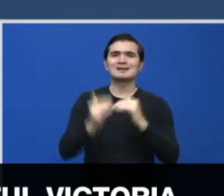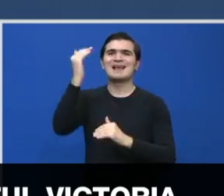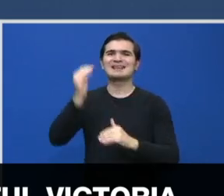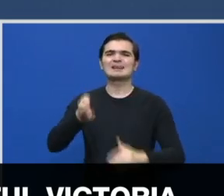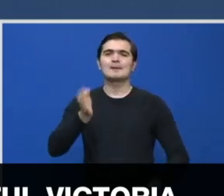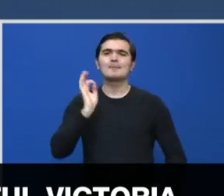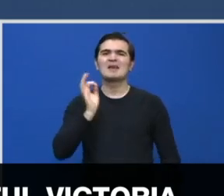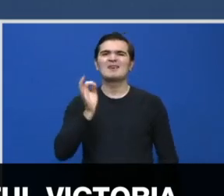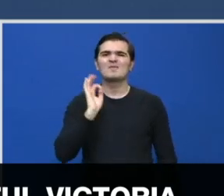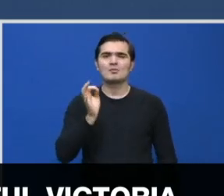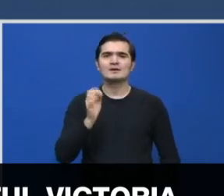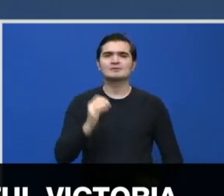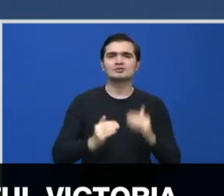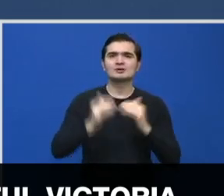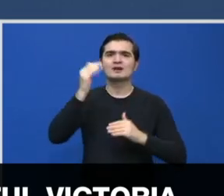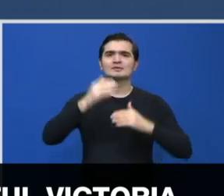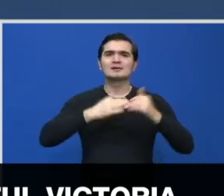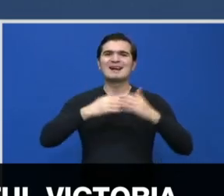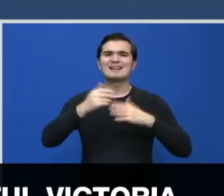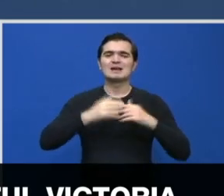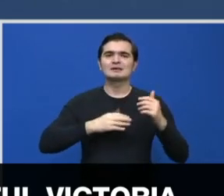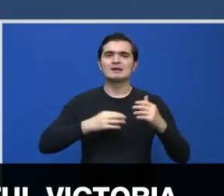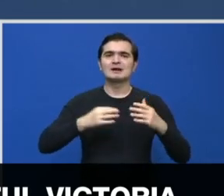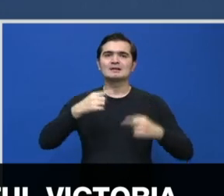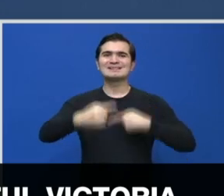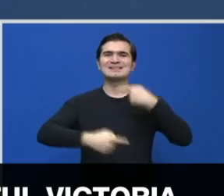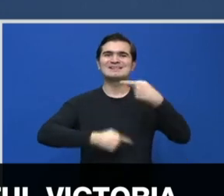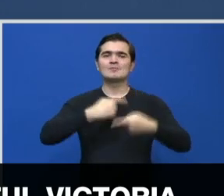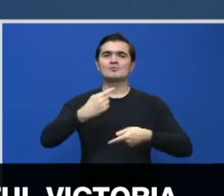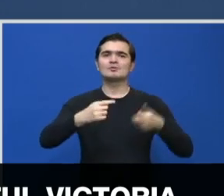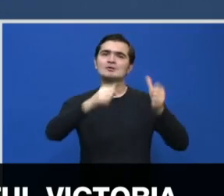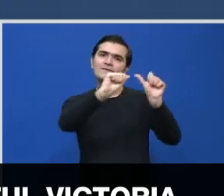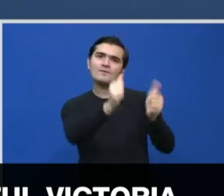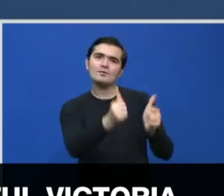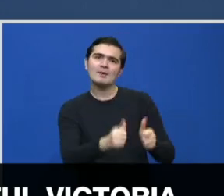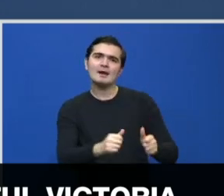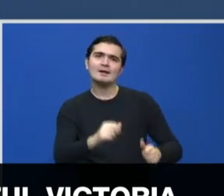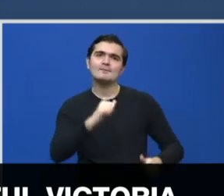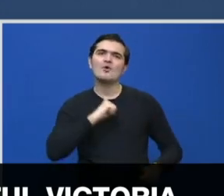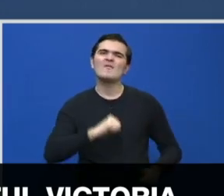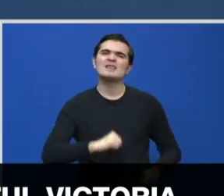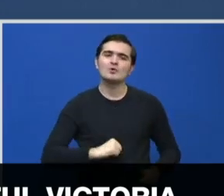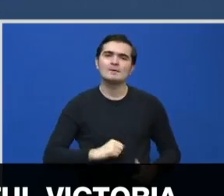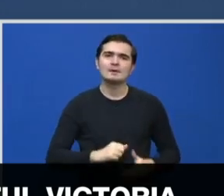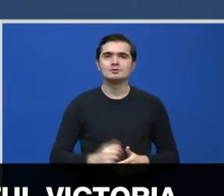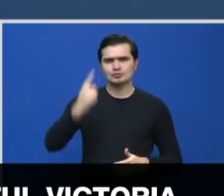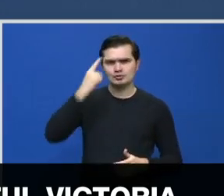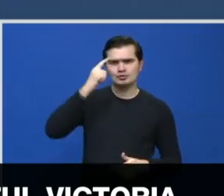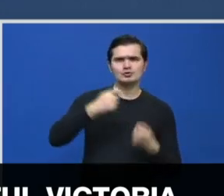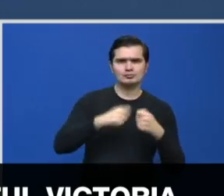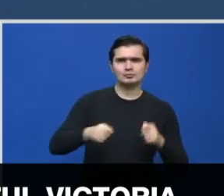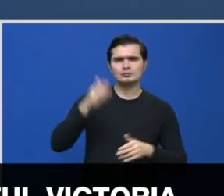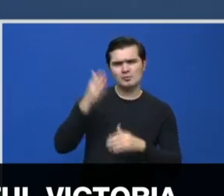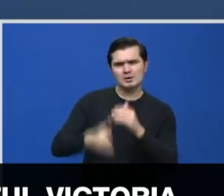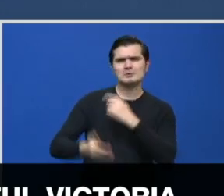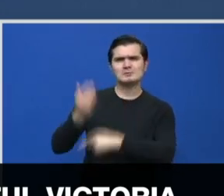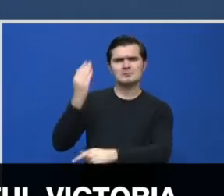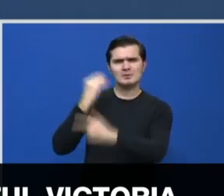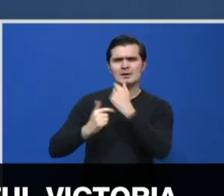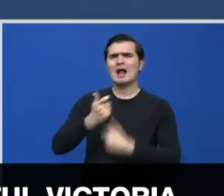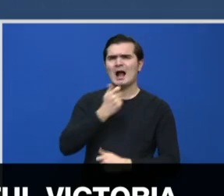performanța, de a crește calitatea sistemului de formare profesională. Știți cu toții că în ultimul an, în ultimii ani, de fapt,